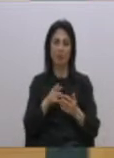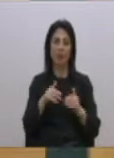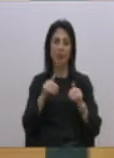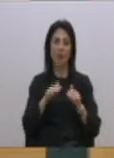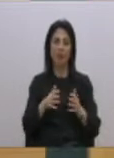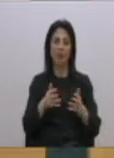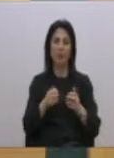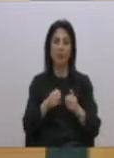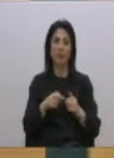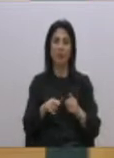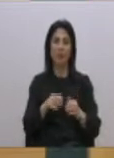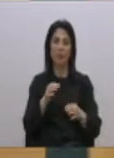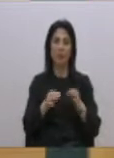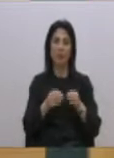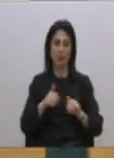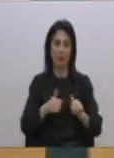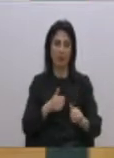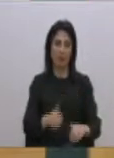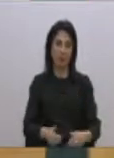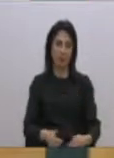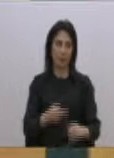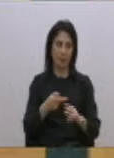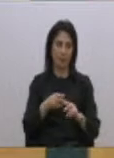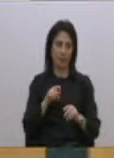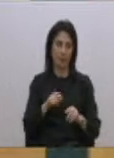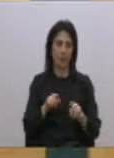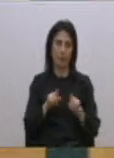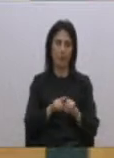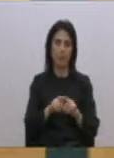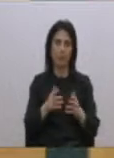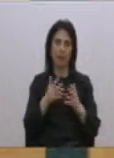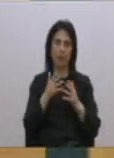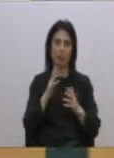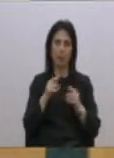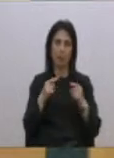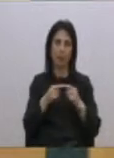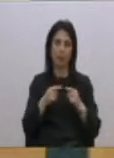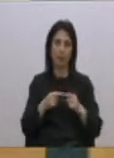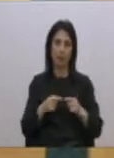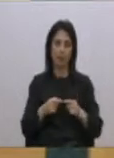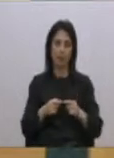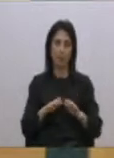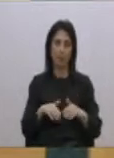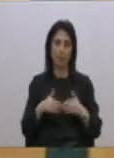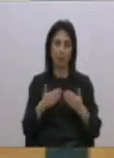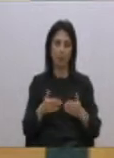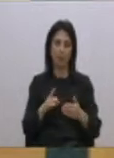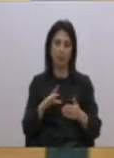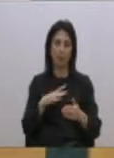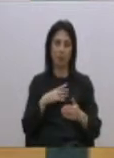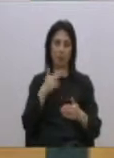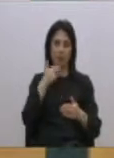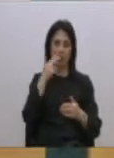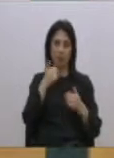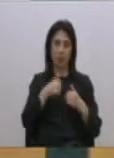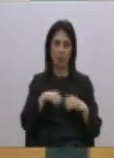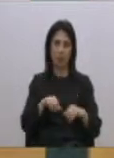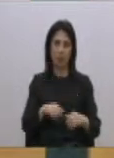გადაწყვეტილების მიღების მომენტიდან მოსამართლის მიმართ დაიწყო დისციპლინა, ამითიც კაფეოდ იქნება დაზუსტებული ის შემოთავაზება, რაც ჰქონდა ვენეციის